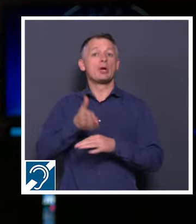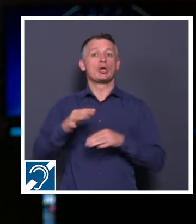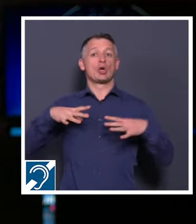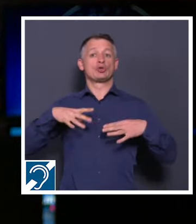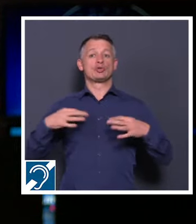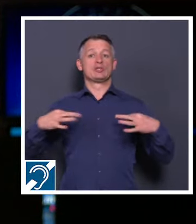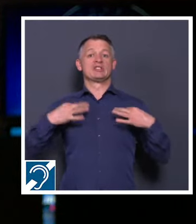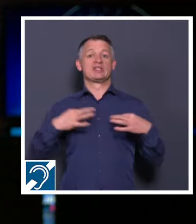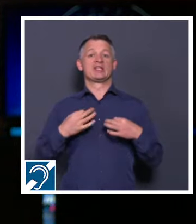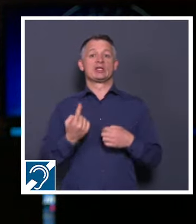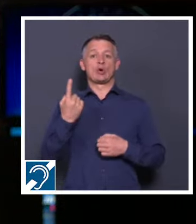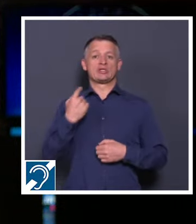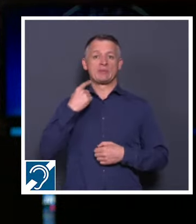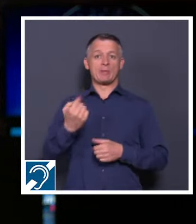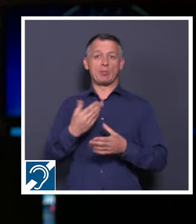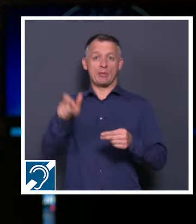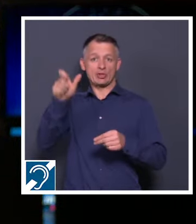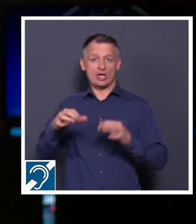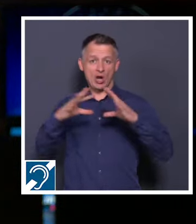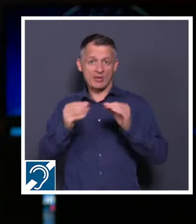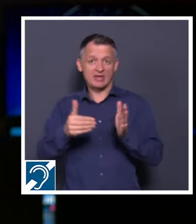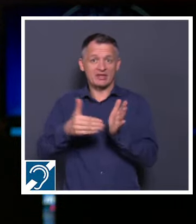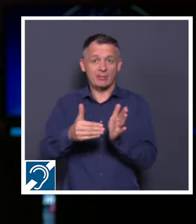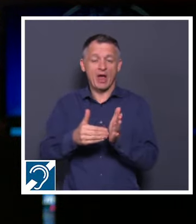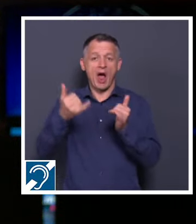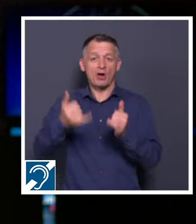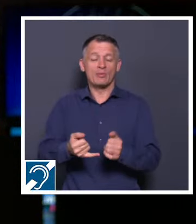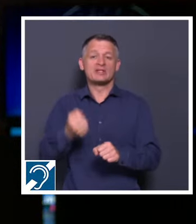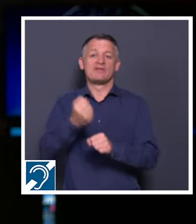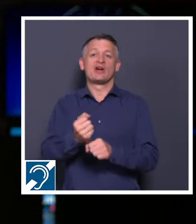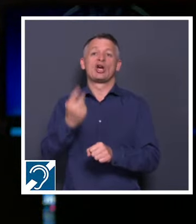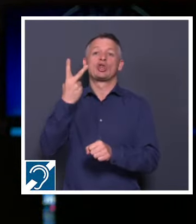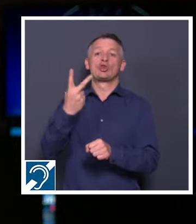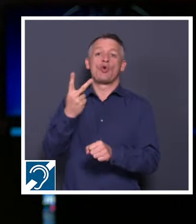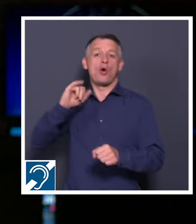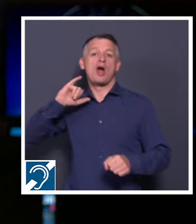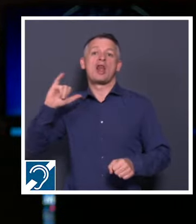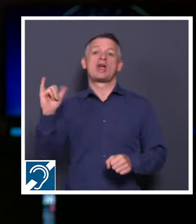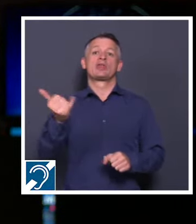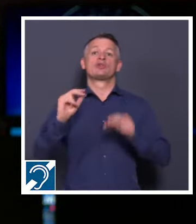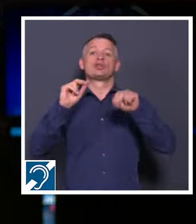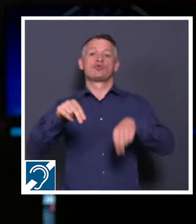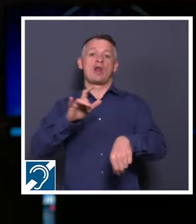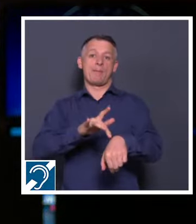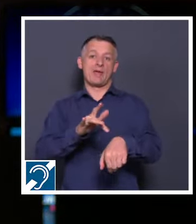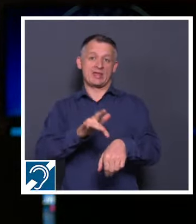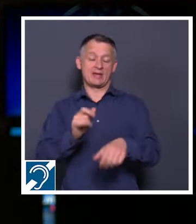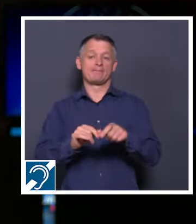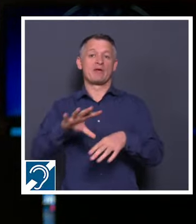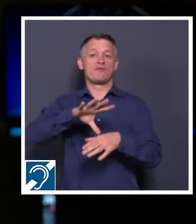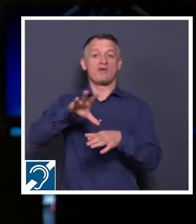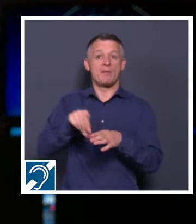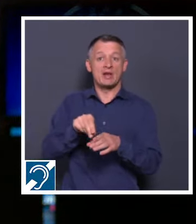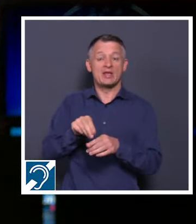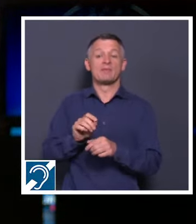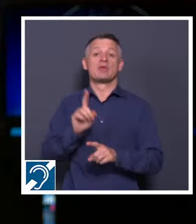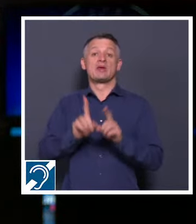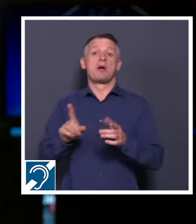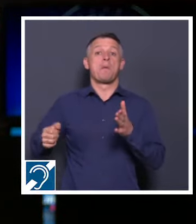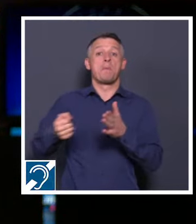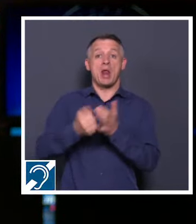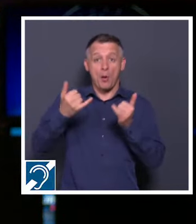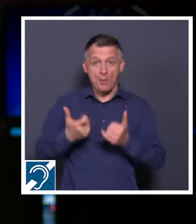mai mulți dintre români vor fi nevoiți de acum încolo să facă două drumuri la medic. Dacă până acum medicul de familie putea elibera din start